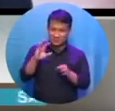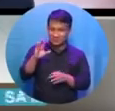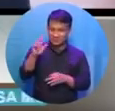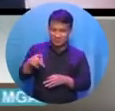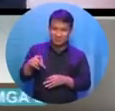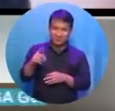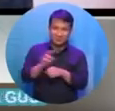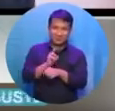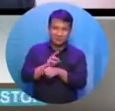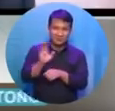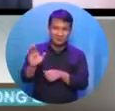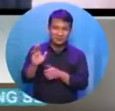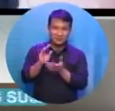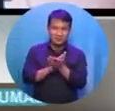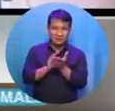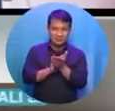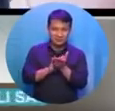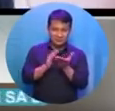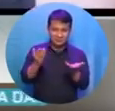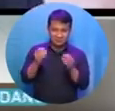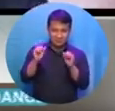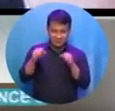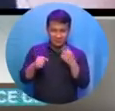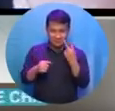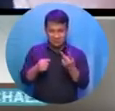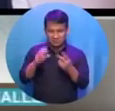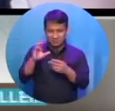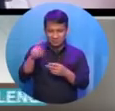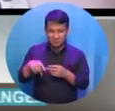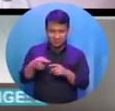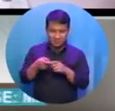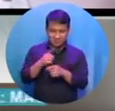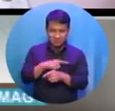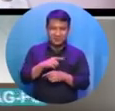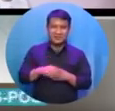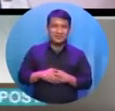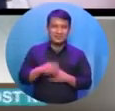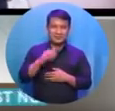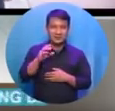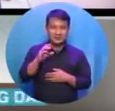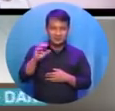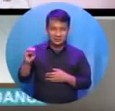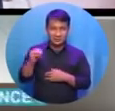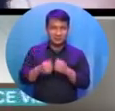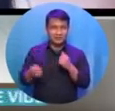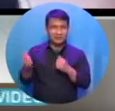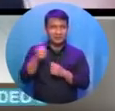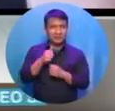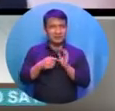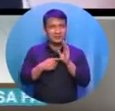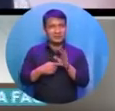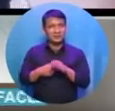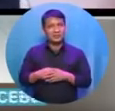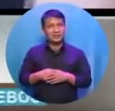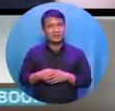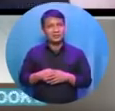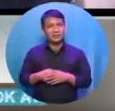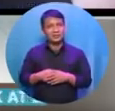Magagamit yun sa school. Dalawang cellphone yan, tig-isa kayo, Cherry Mobile na cellphone. Top of the line. Okay?